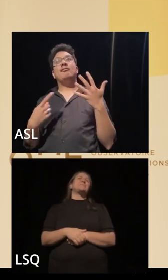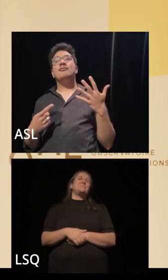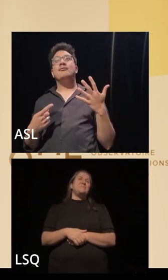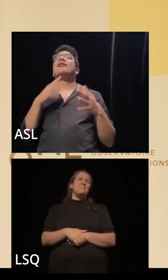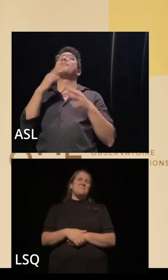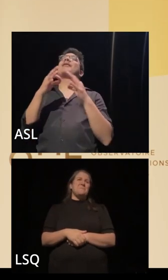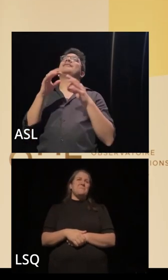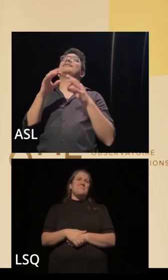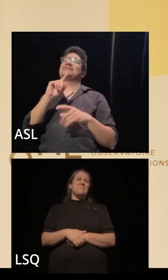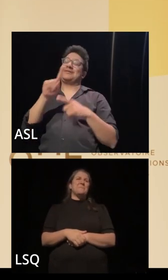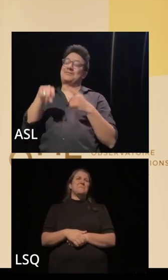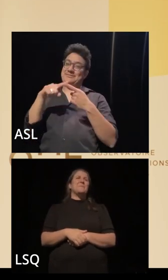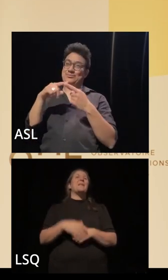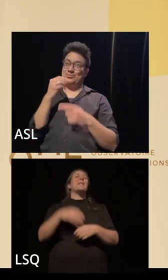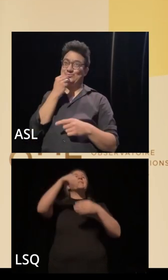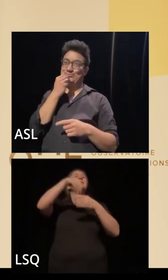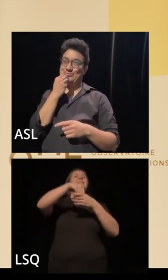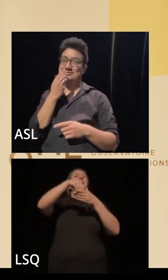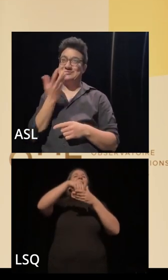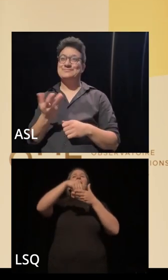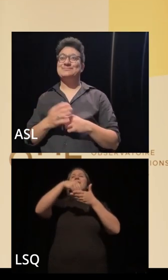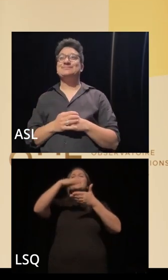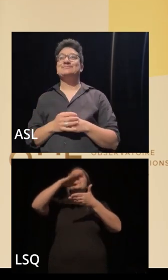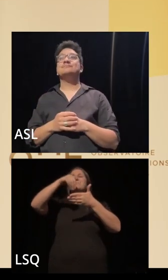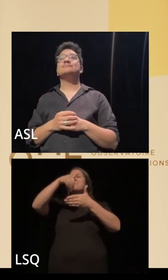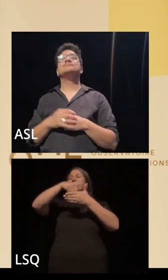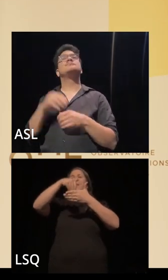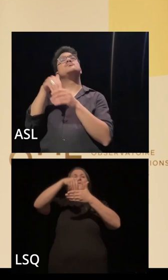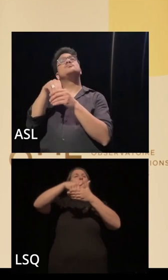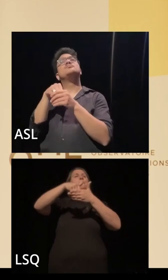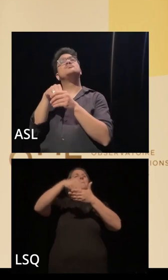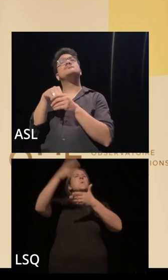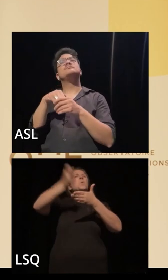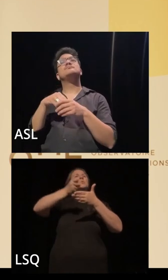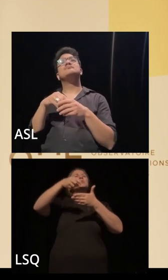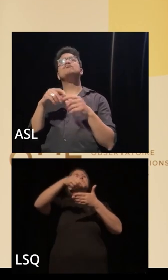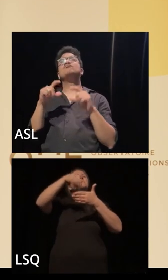dans le sachet, c'est pas tout à fait un sachet, mais vous avez reçu